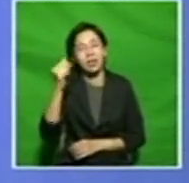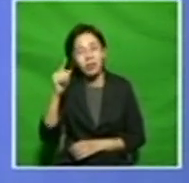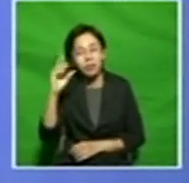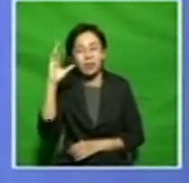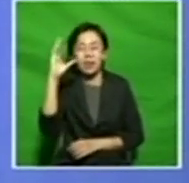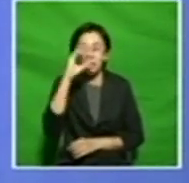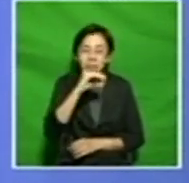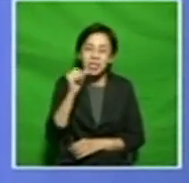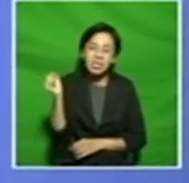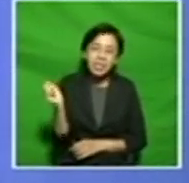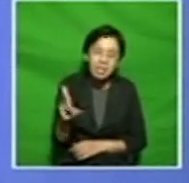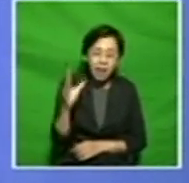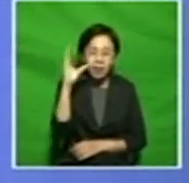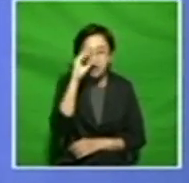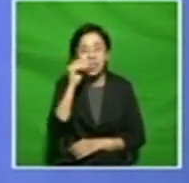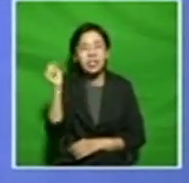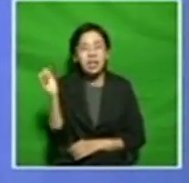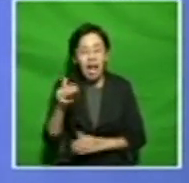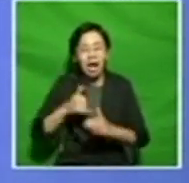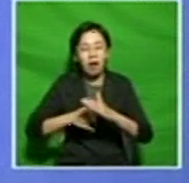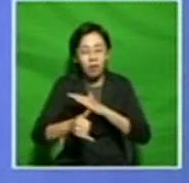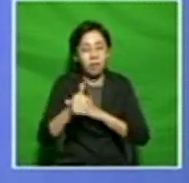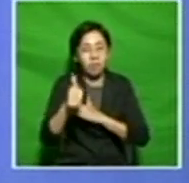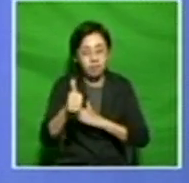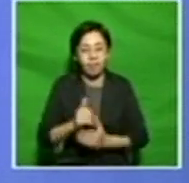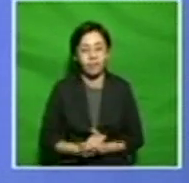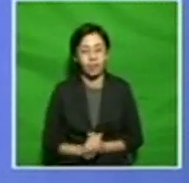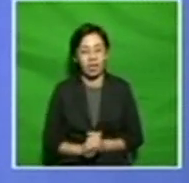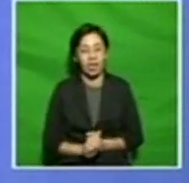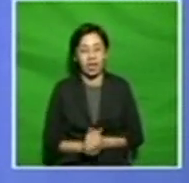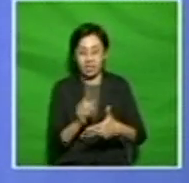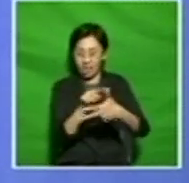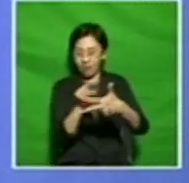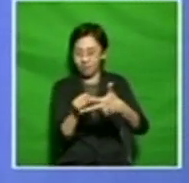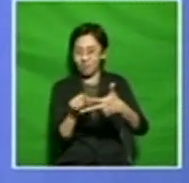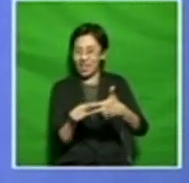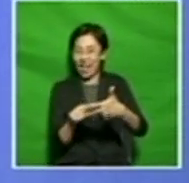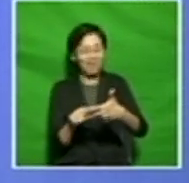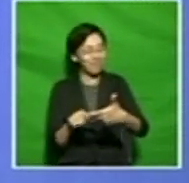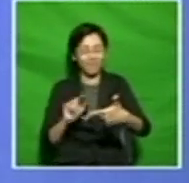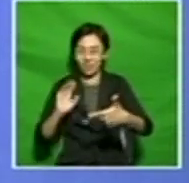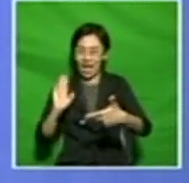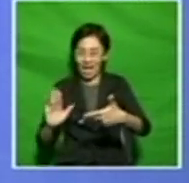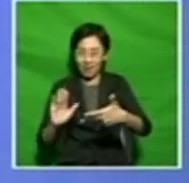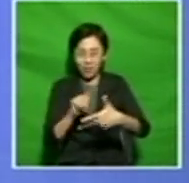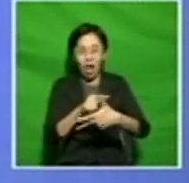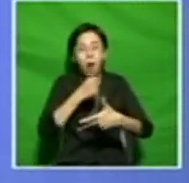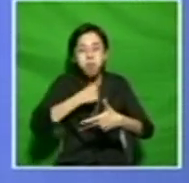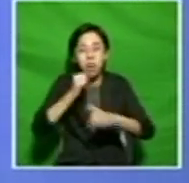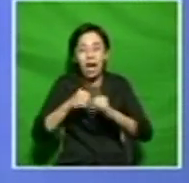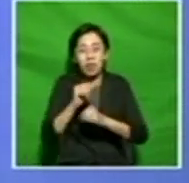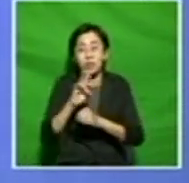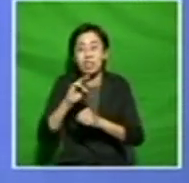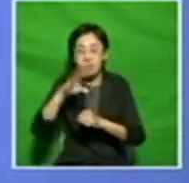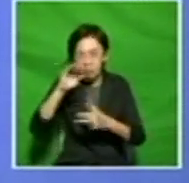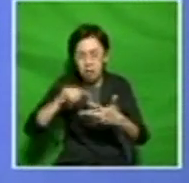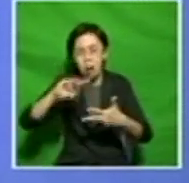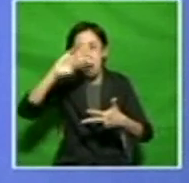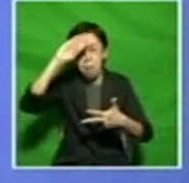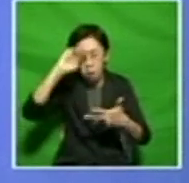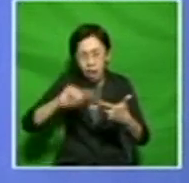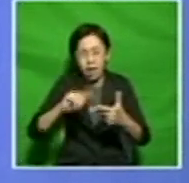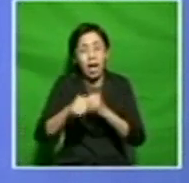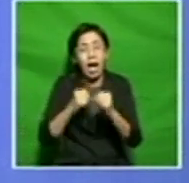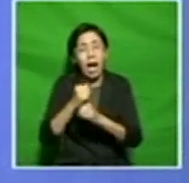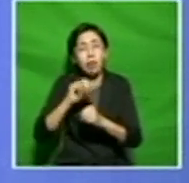ออกได้ตามปกติเพียงแต่สำหรับบุคคล3ประเภทดังที่เรียนนั้นไม่แนะนำให้ออกจากบ้านเว้นแต่จำ